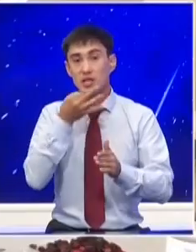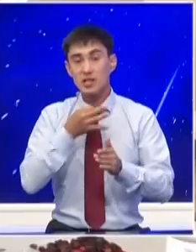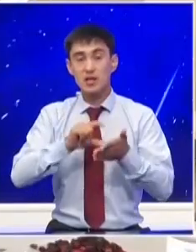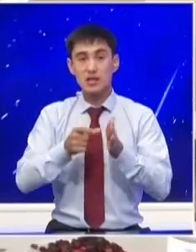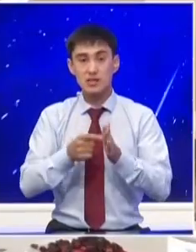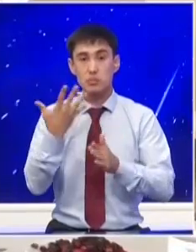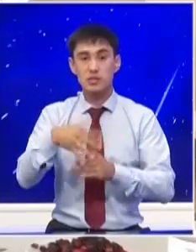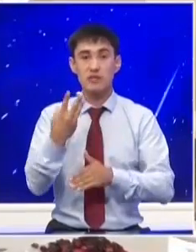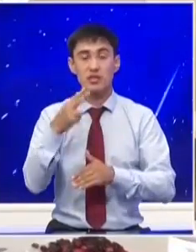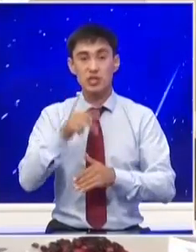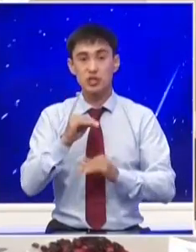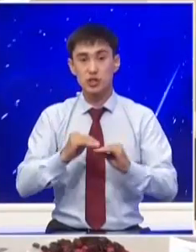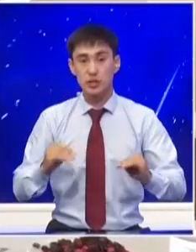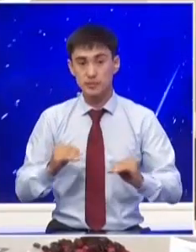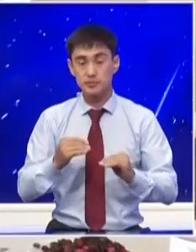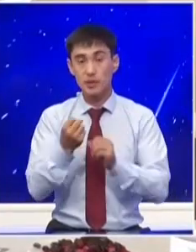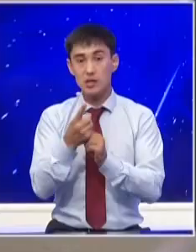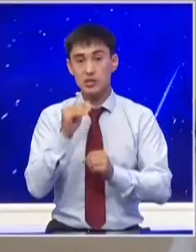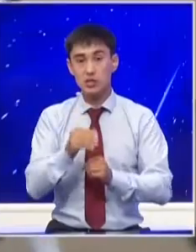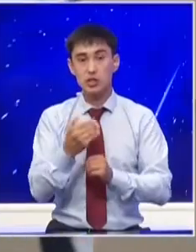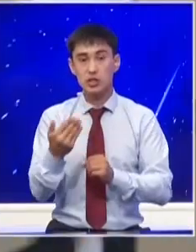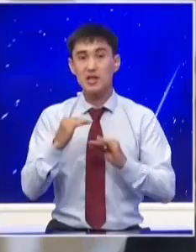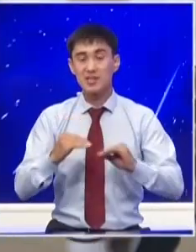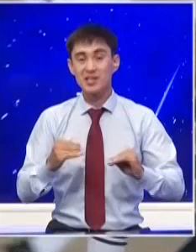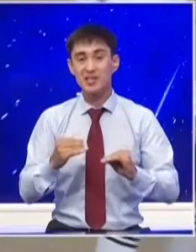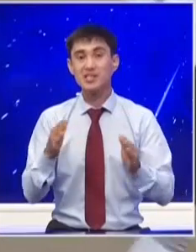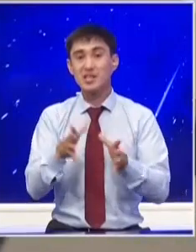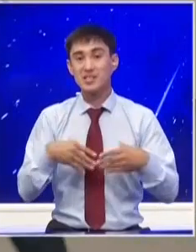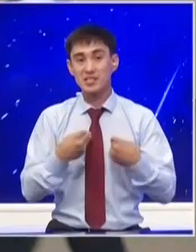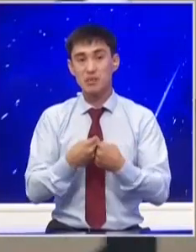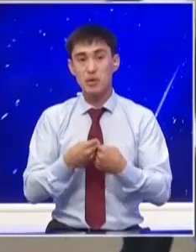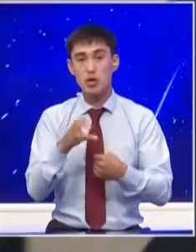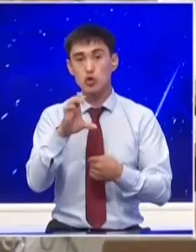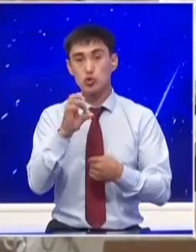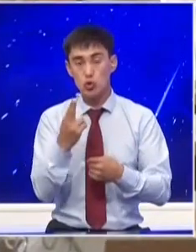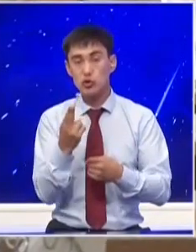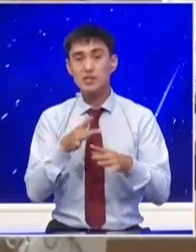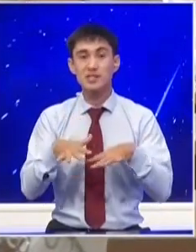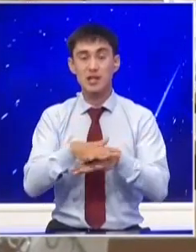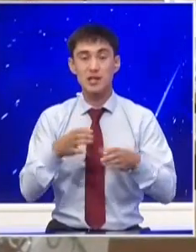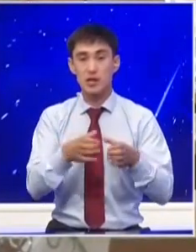составляет 52 тысячи человек. 11 тысяч из них – дети из семей, относящихся к социально